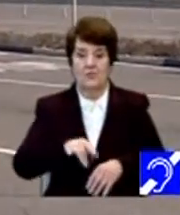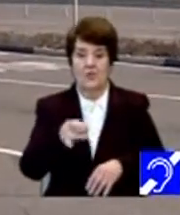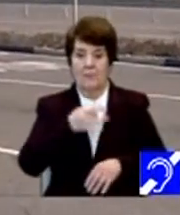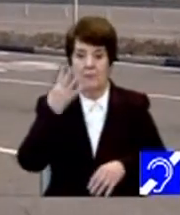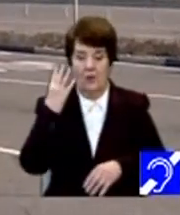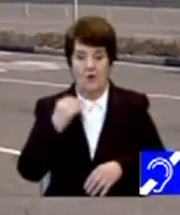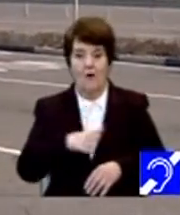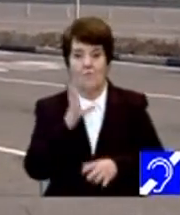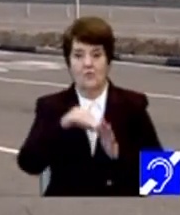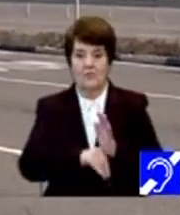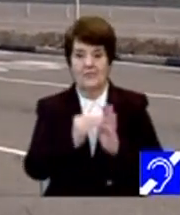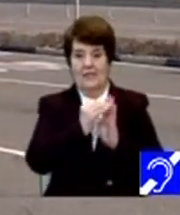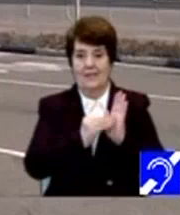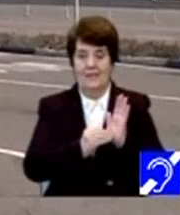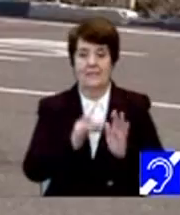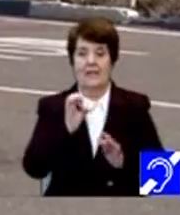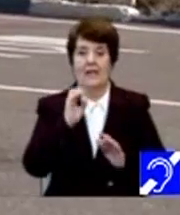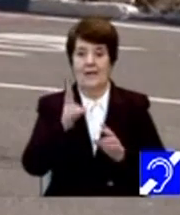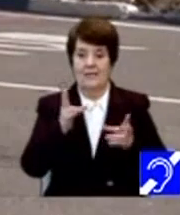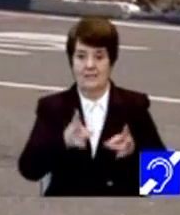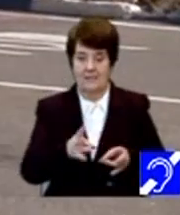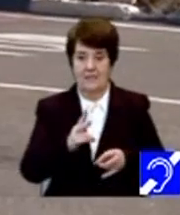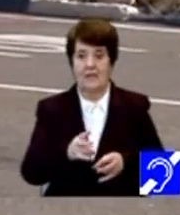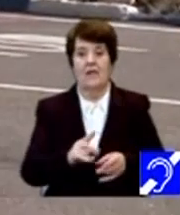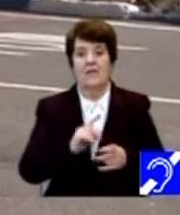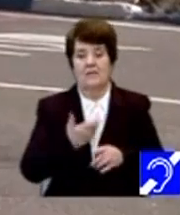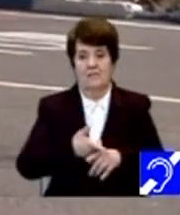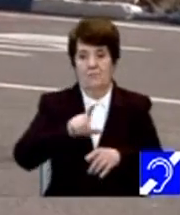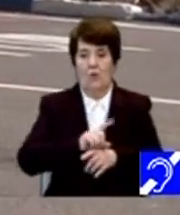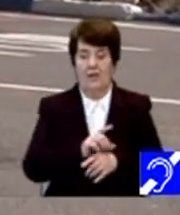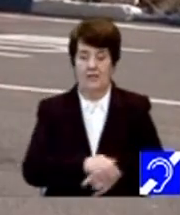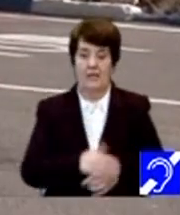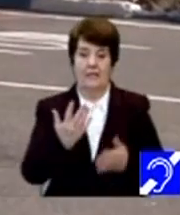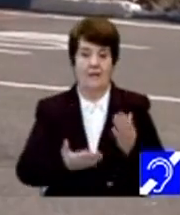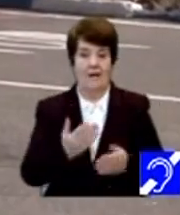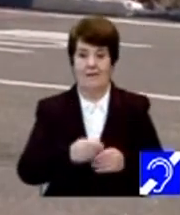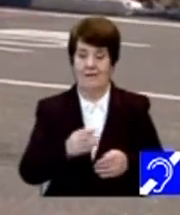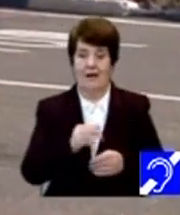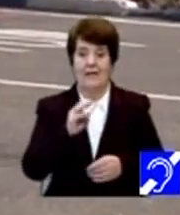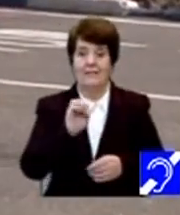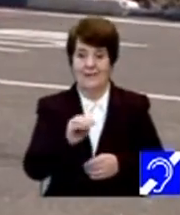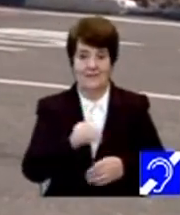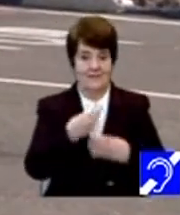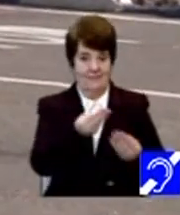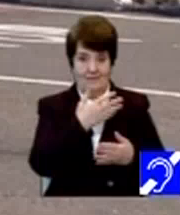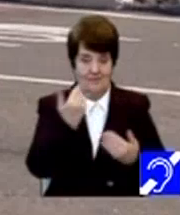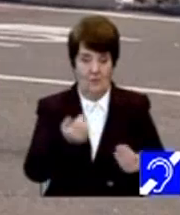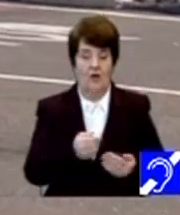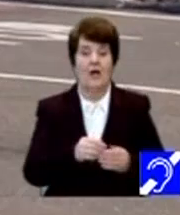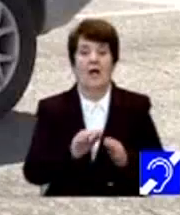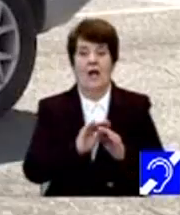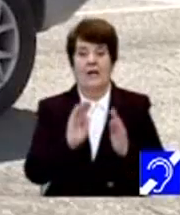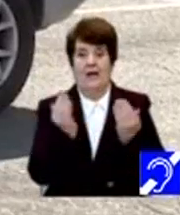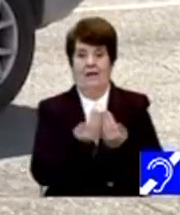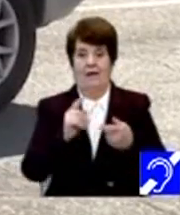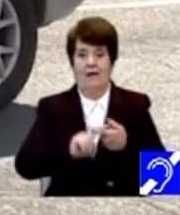după ce Republica Moldova a fost inclusă în lista statelor cu risc epidemiologic sporit. Cei care nu vor prezenta testul la COVID vor intra în carantină